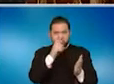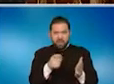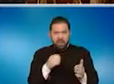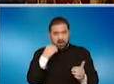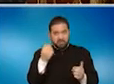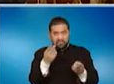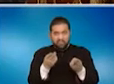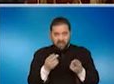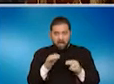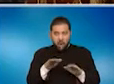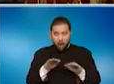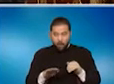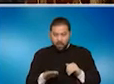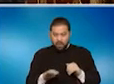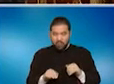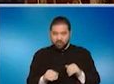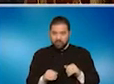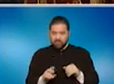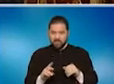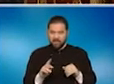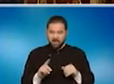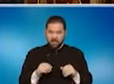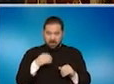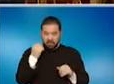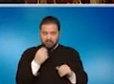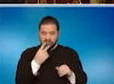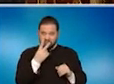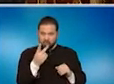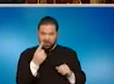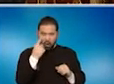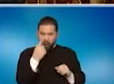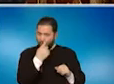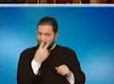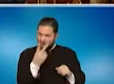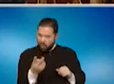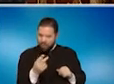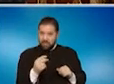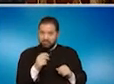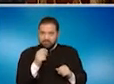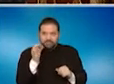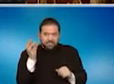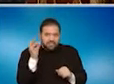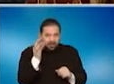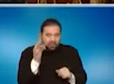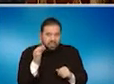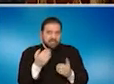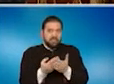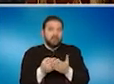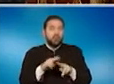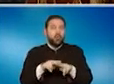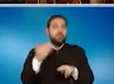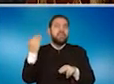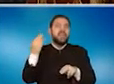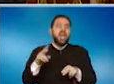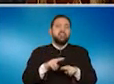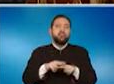vine copilul, instant, doar la vederea mamei, se rușinează. De ce? Pentru că își dă seama cum era odată, cum a